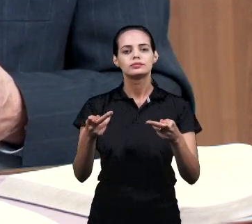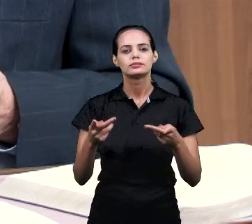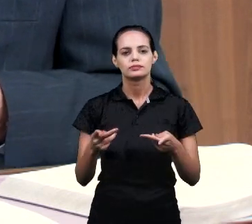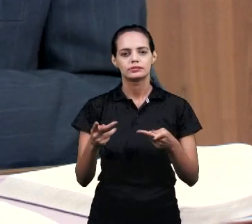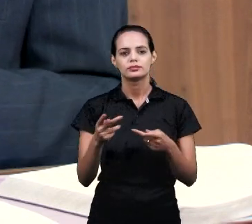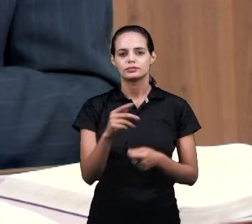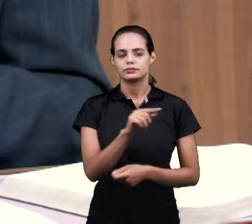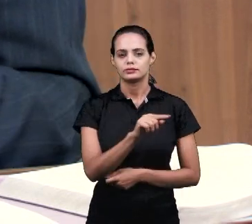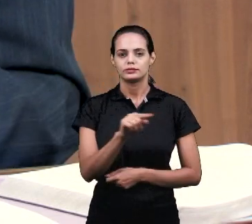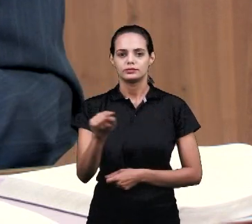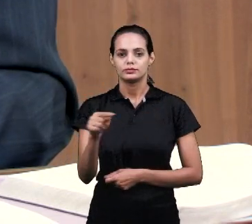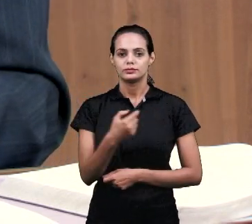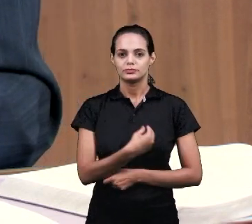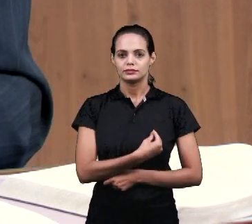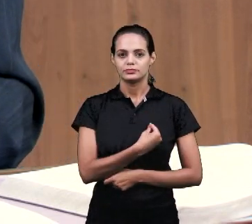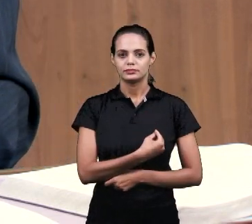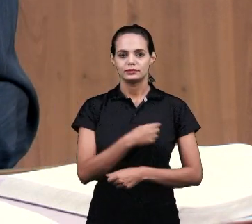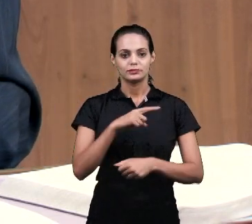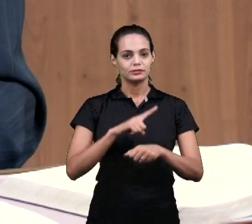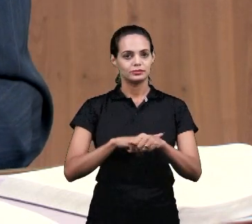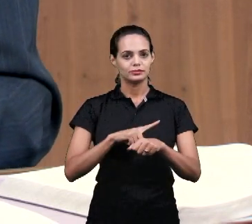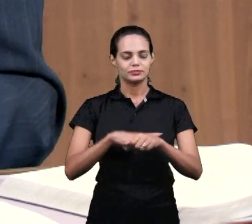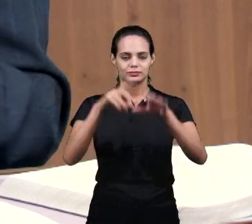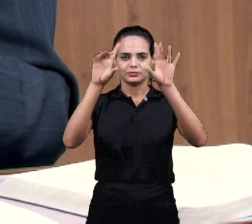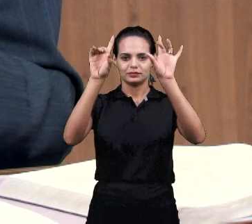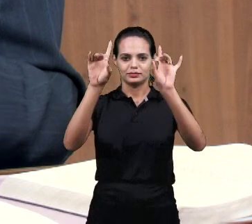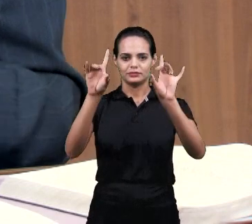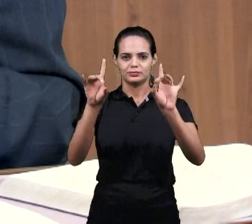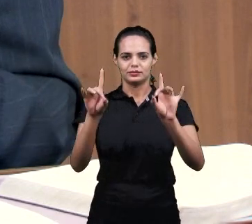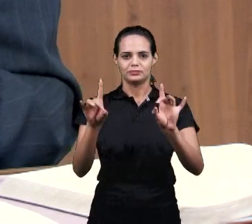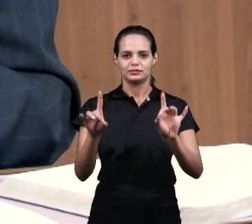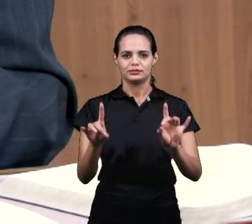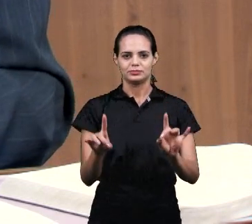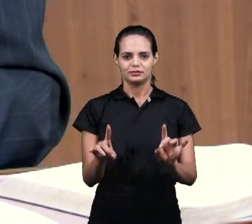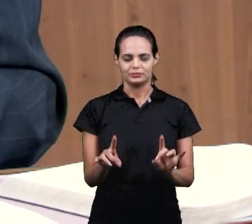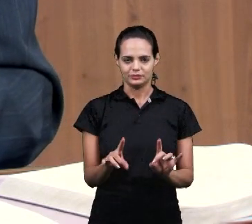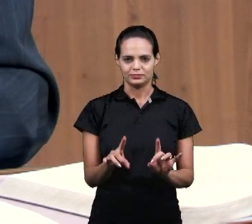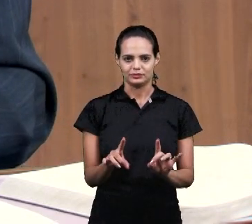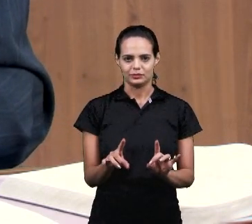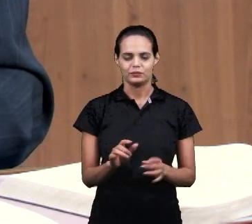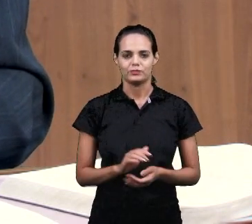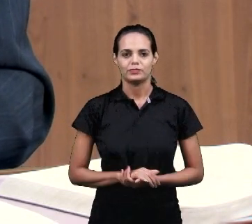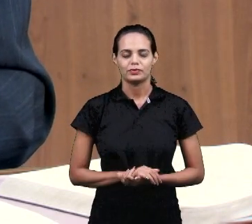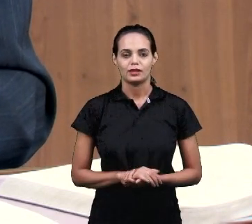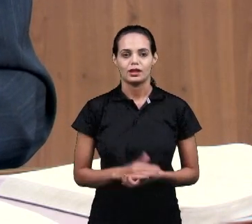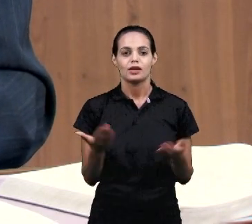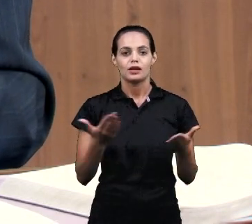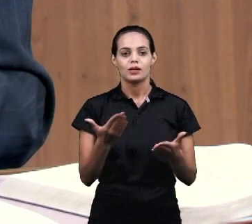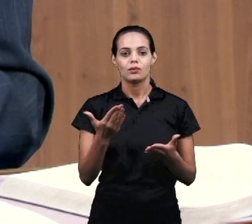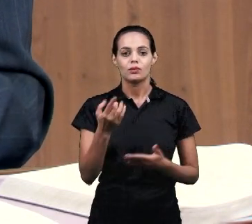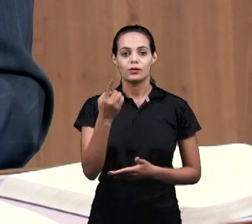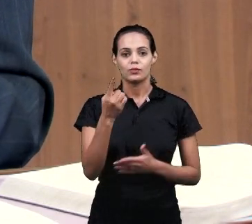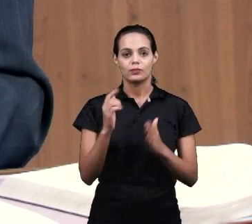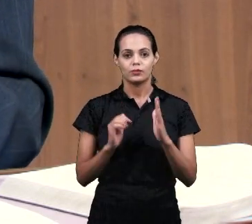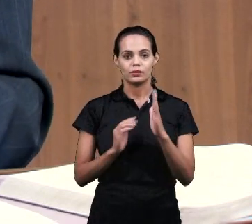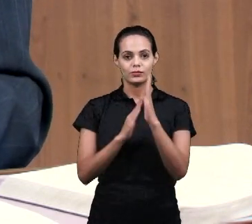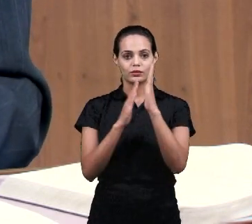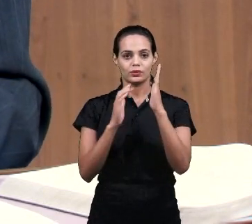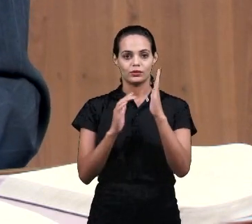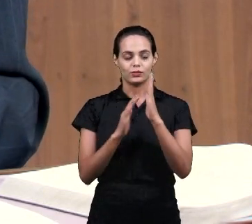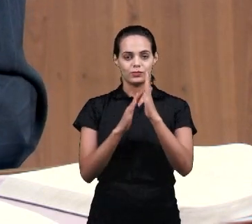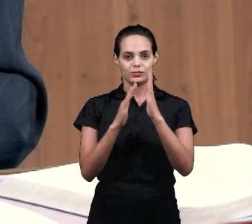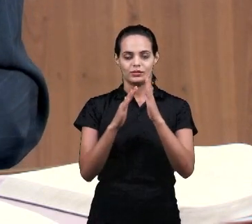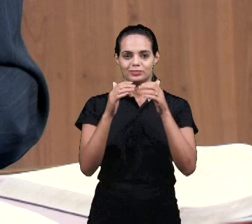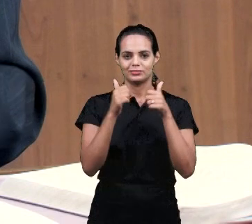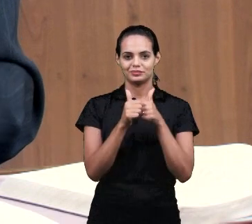d'un moment spécial dans cette école biblique dominicale où nous allons écouter une louange qui va être jouée et